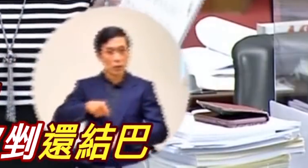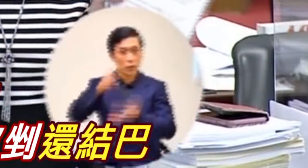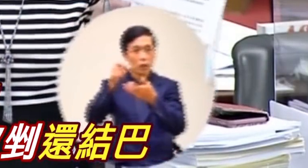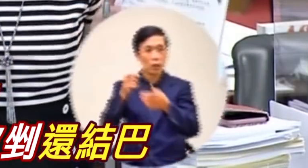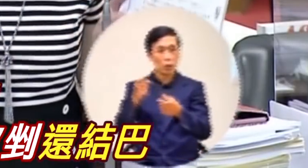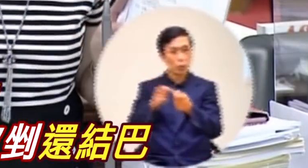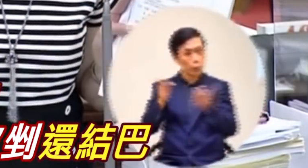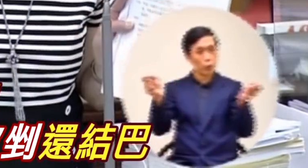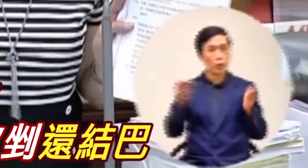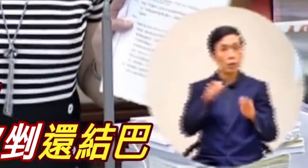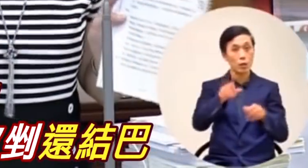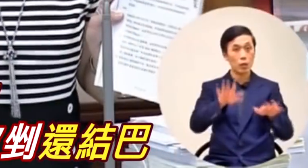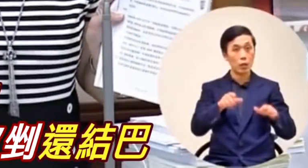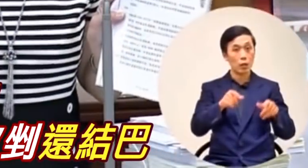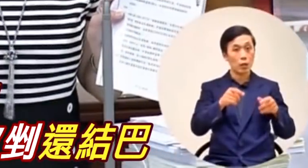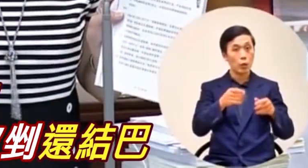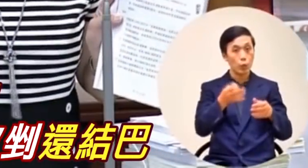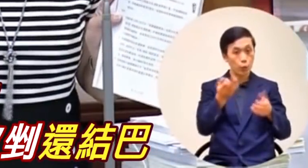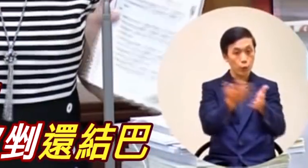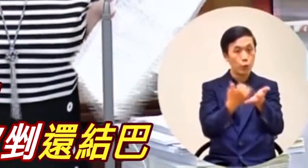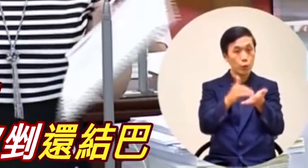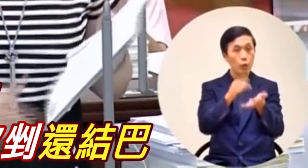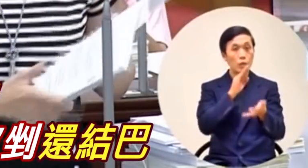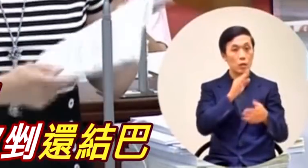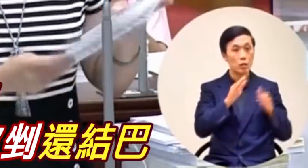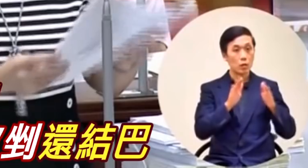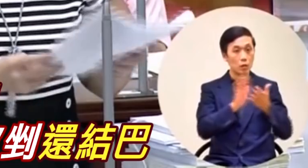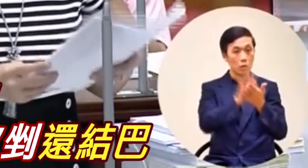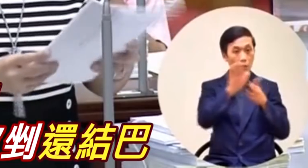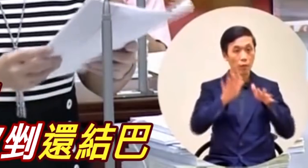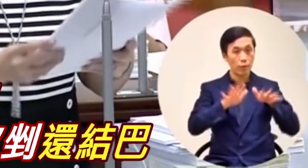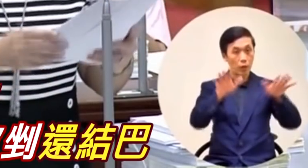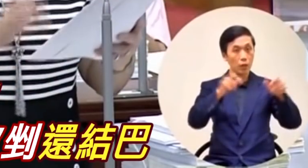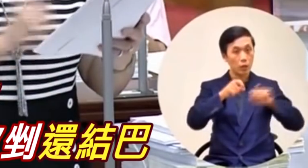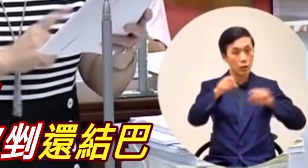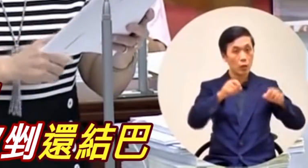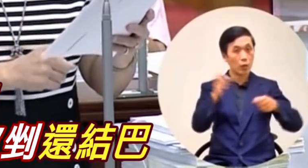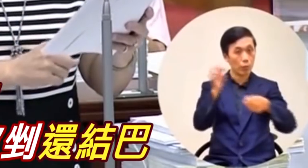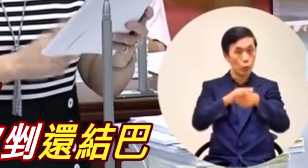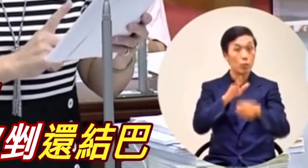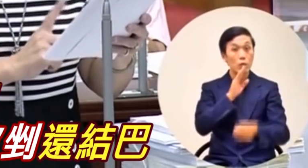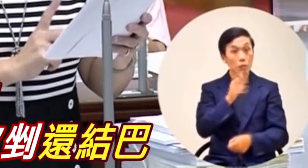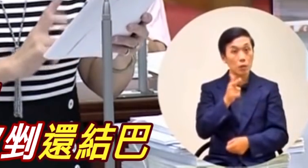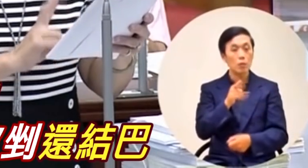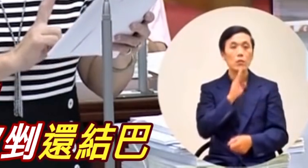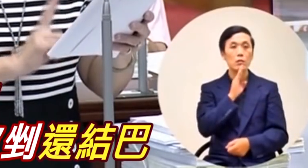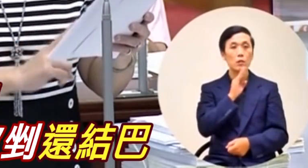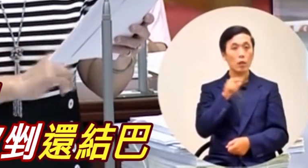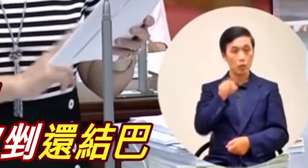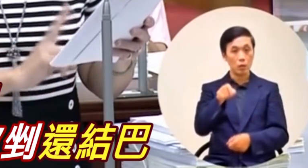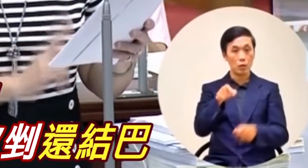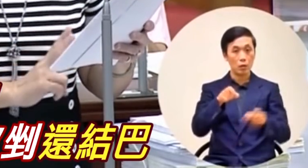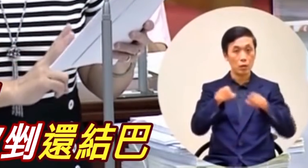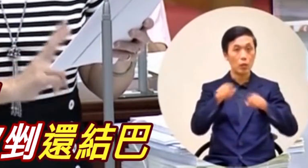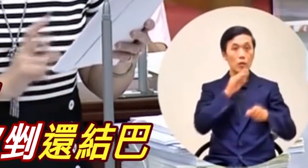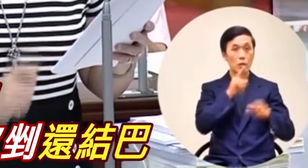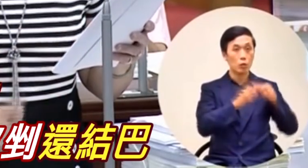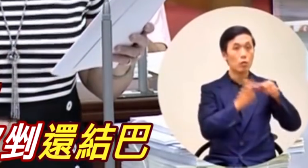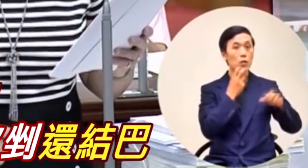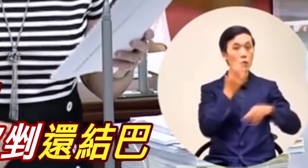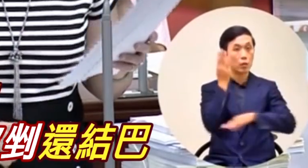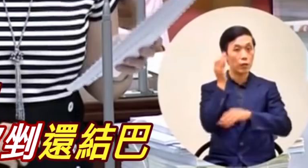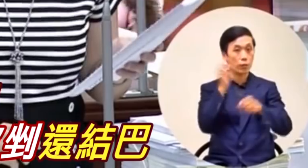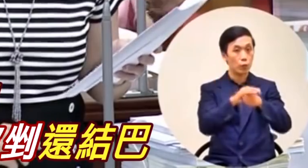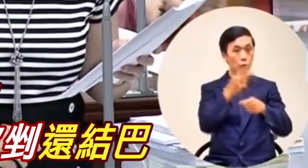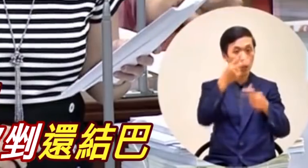算是靠前瞻计划来补助嘛，对不对？那我想要问的是。你们这一笔，它是中央补助2亿，地方